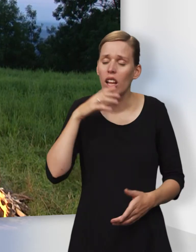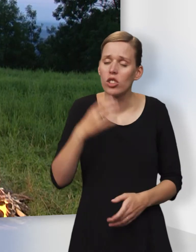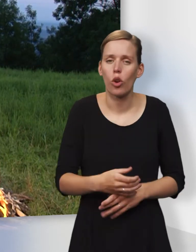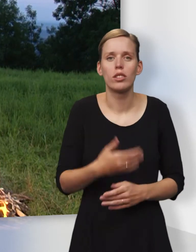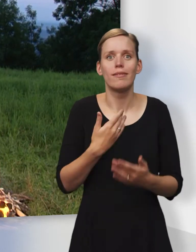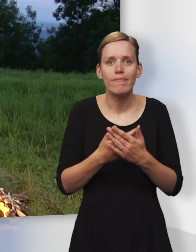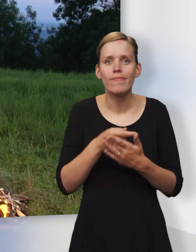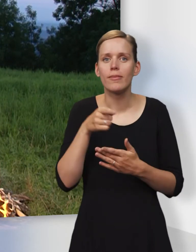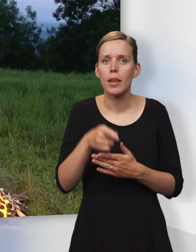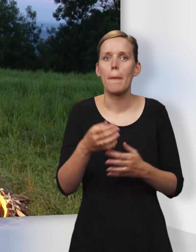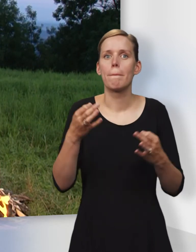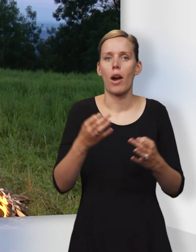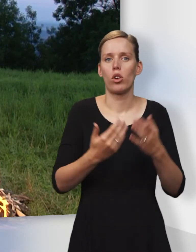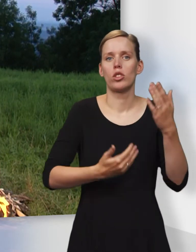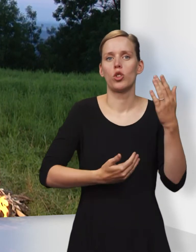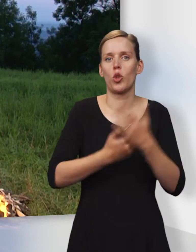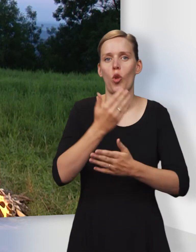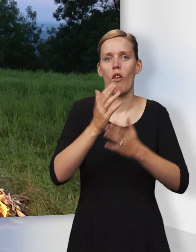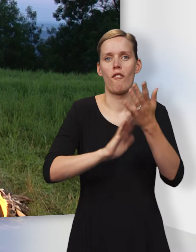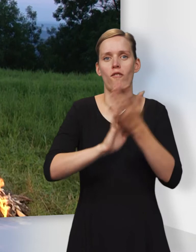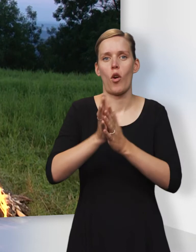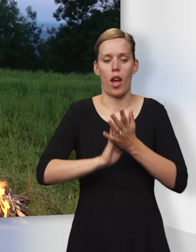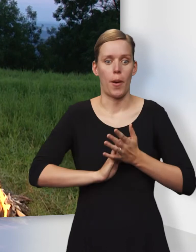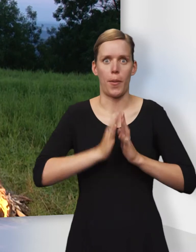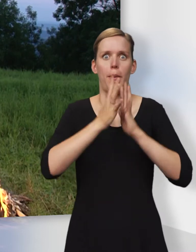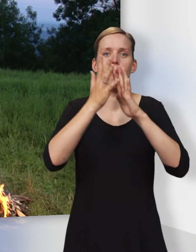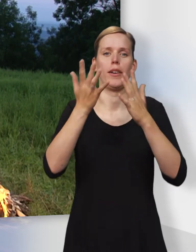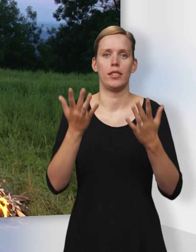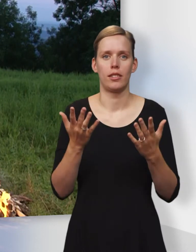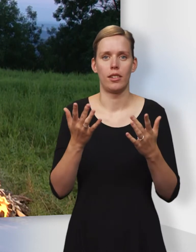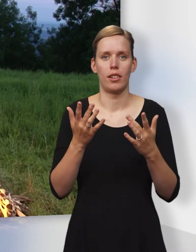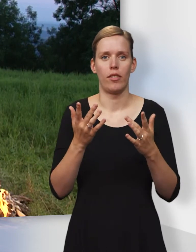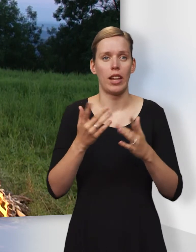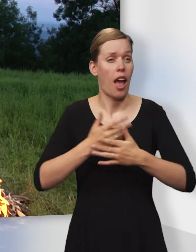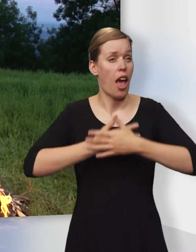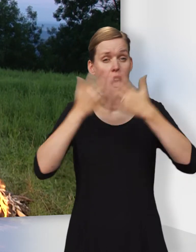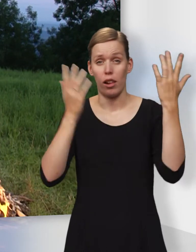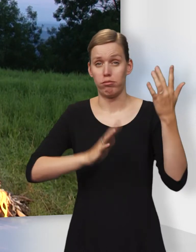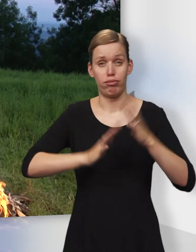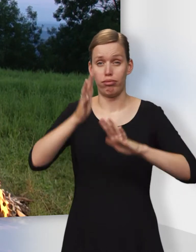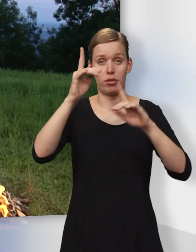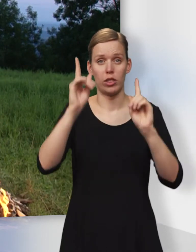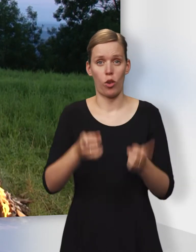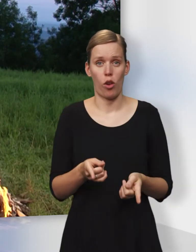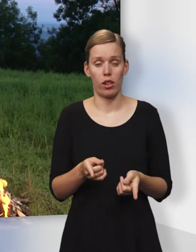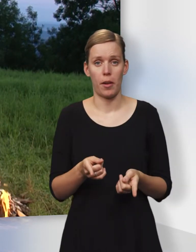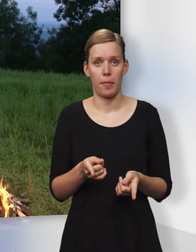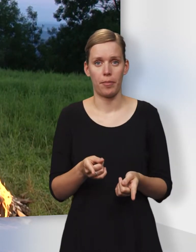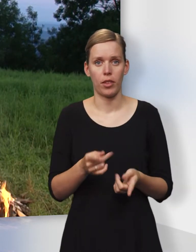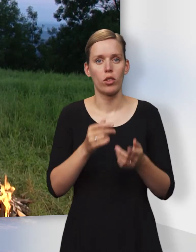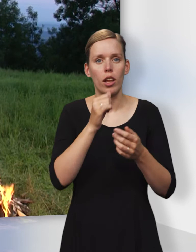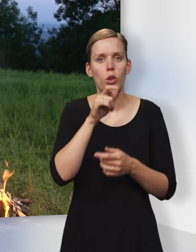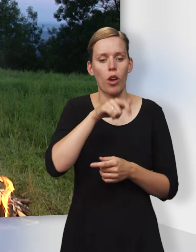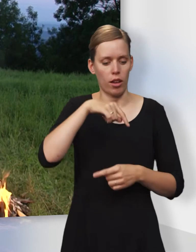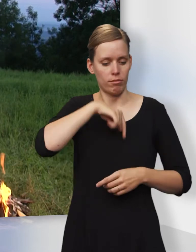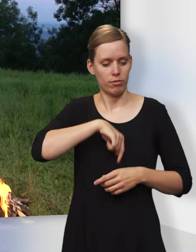jetzt ist die Zeit gekommen, wo Jesus neu das Feuer in ihnen entfachen will. Es soll wieder brennen, was in ihnen an gutem Glauben,